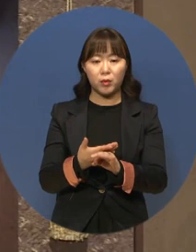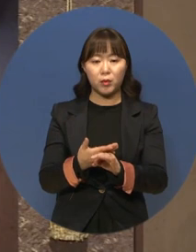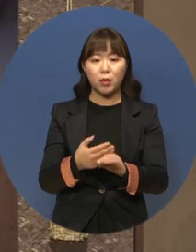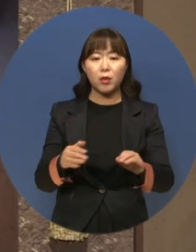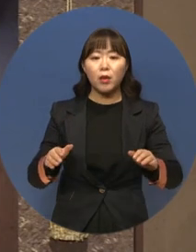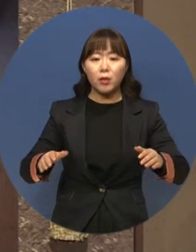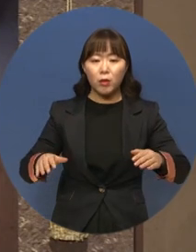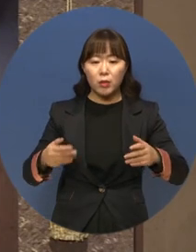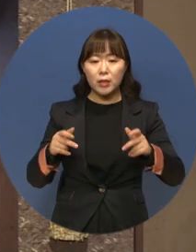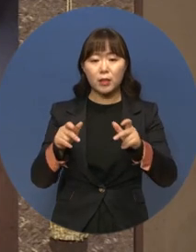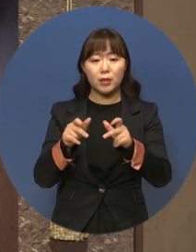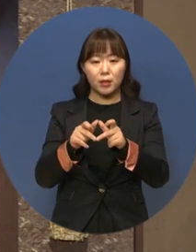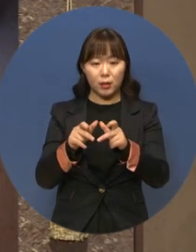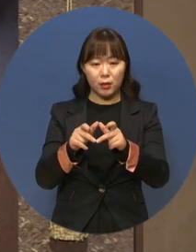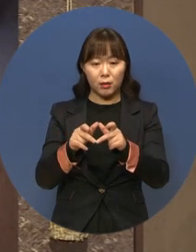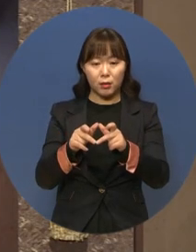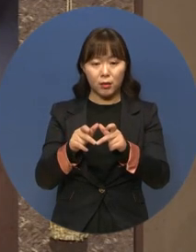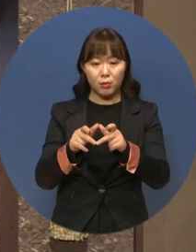경증에 지금